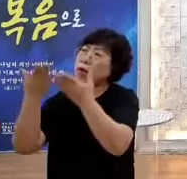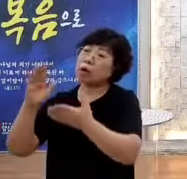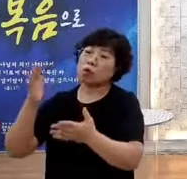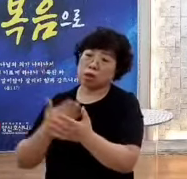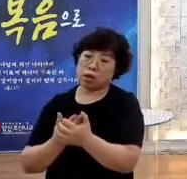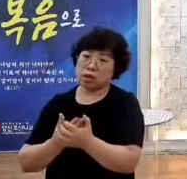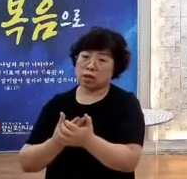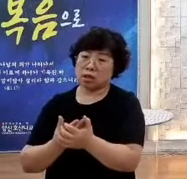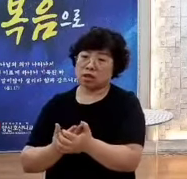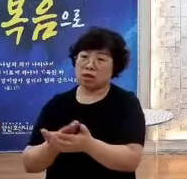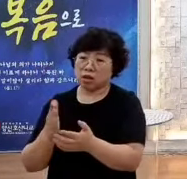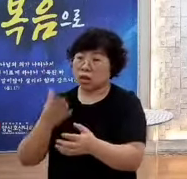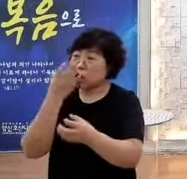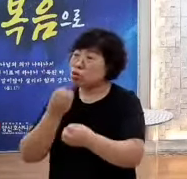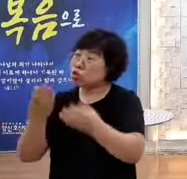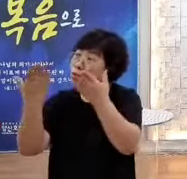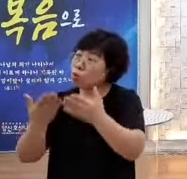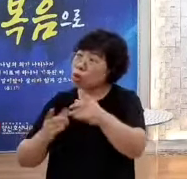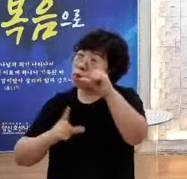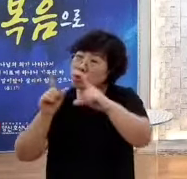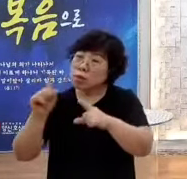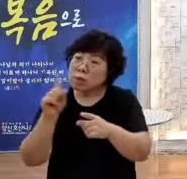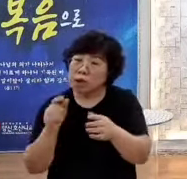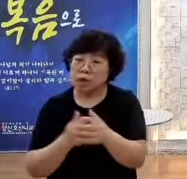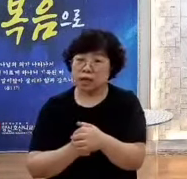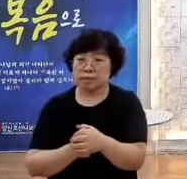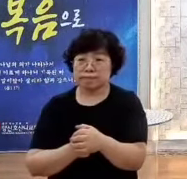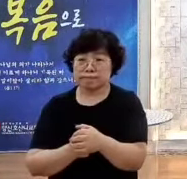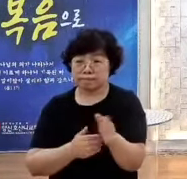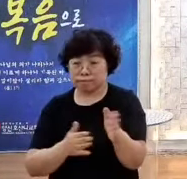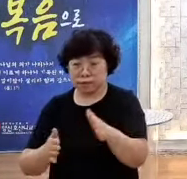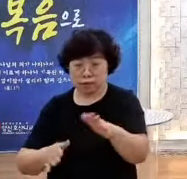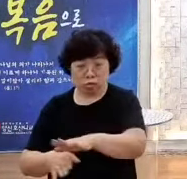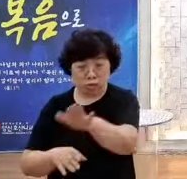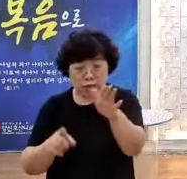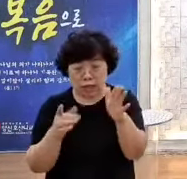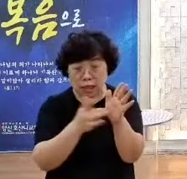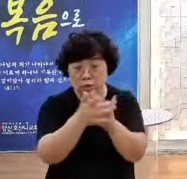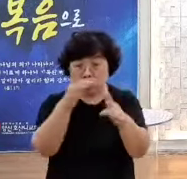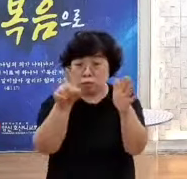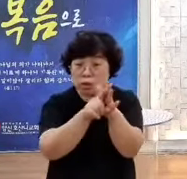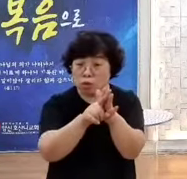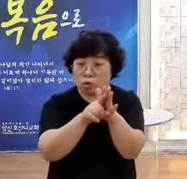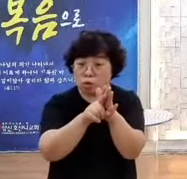생각하세요? 우리 예수 믿었잖아요. 그러니까 예수 믿으면 제일 큰 축복이 뭐예요?